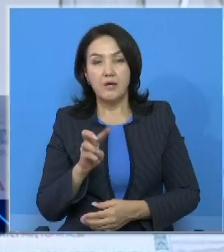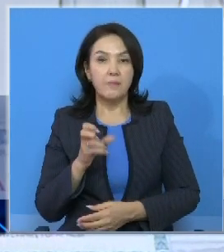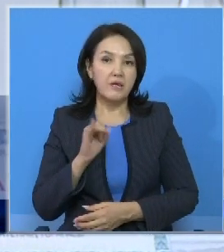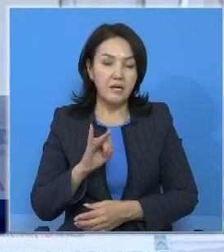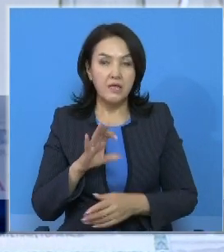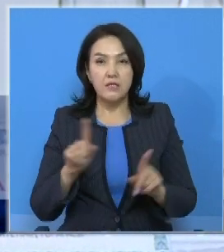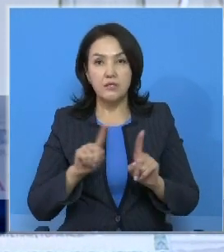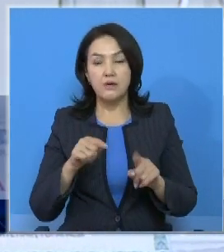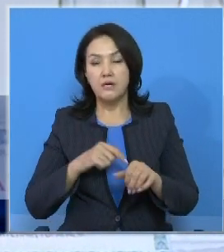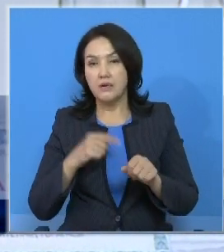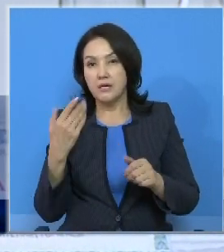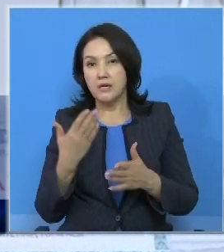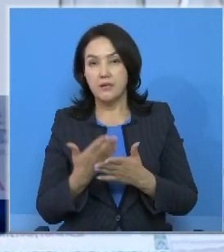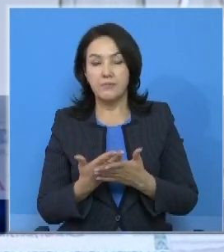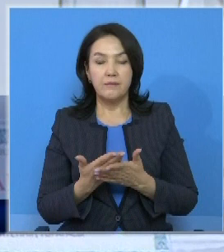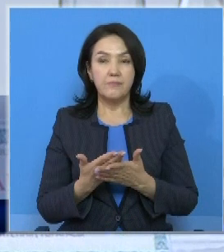Это что касается